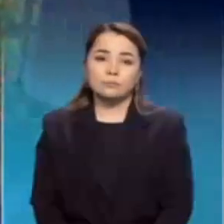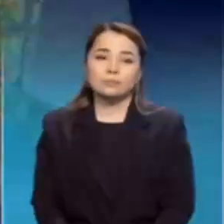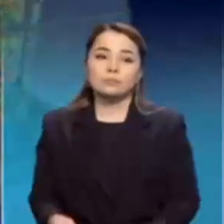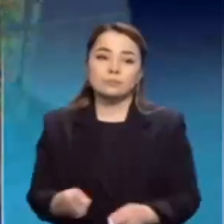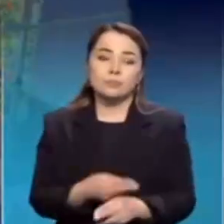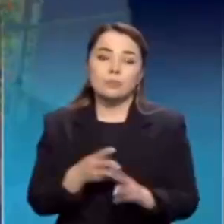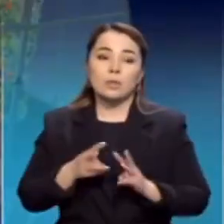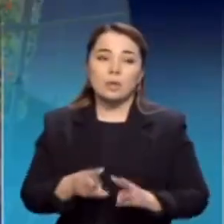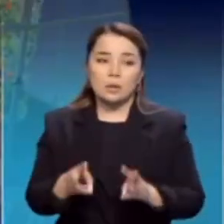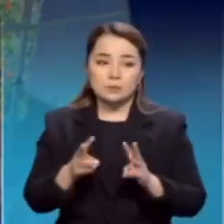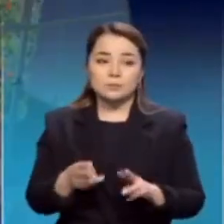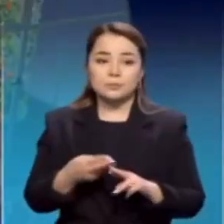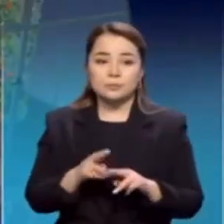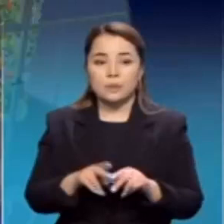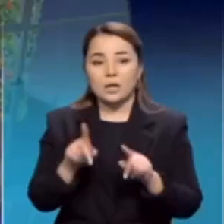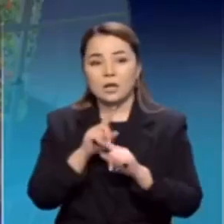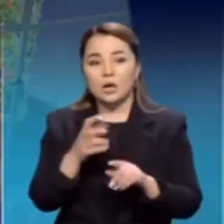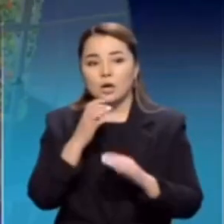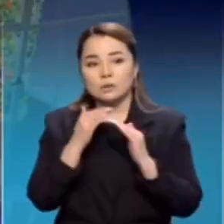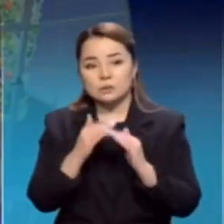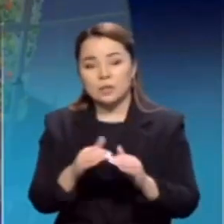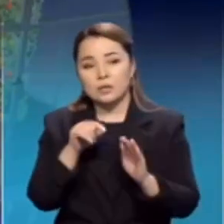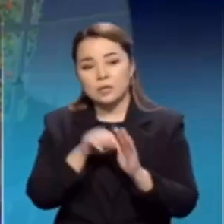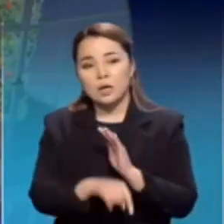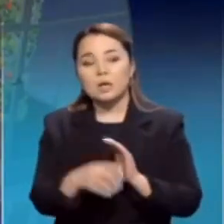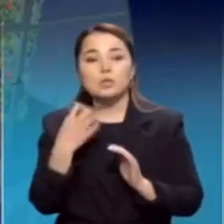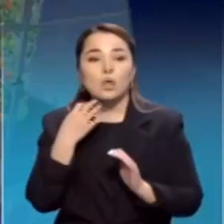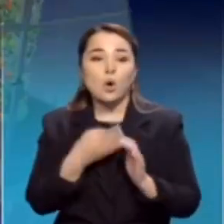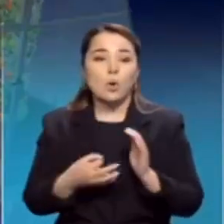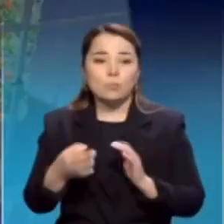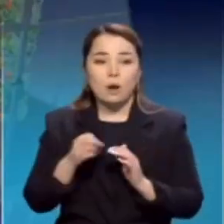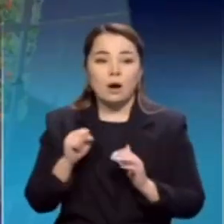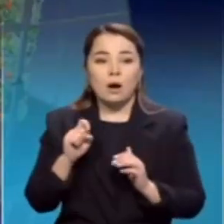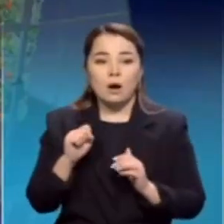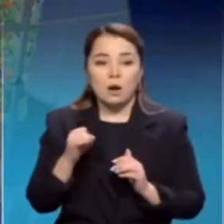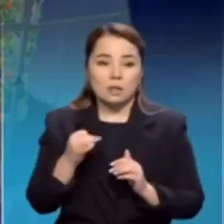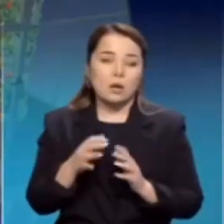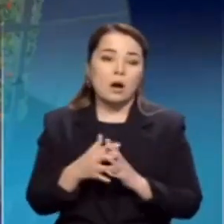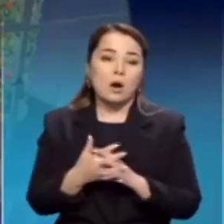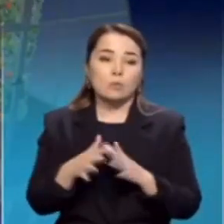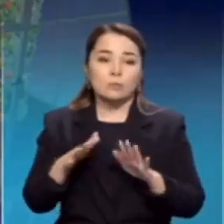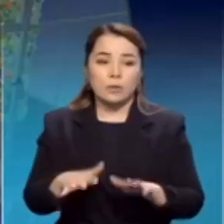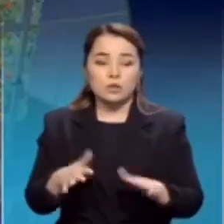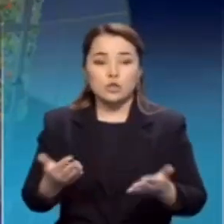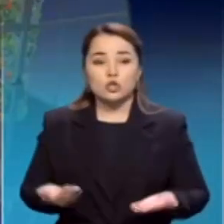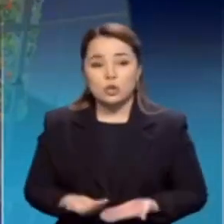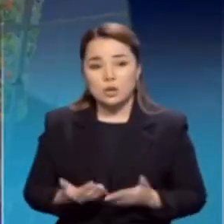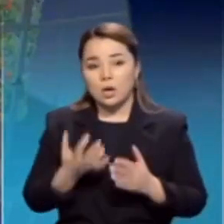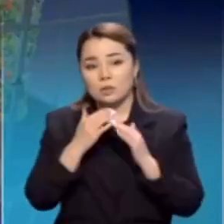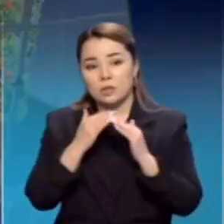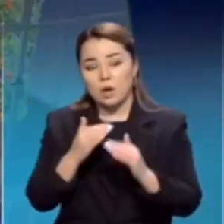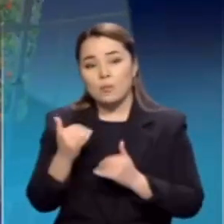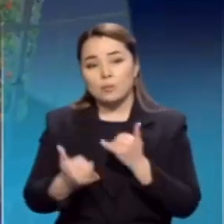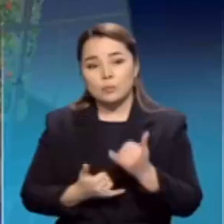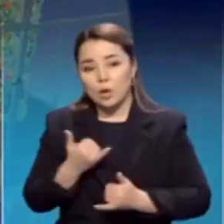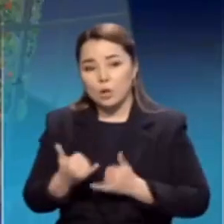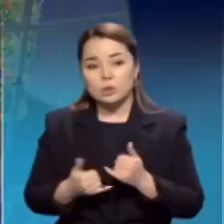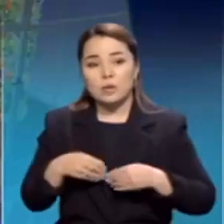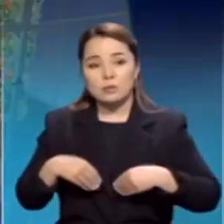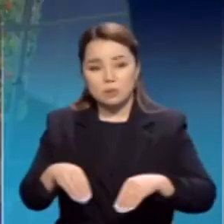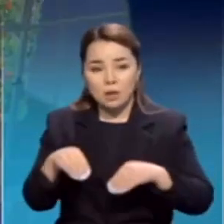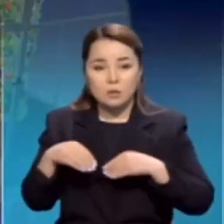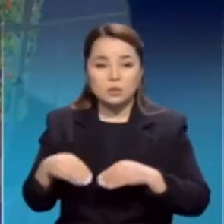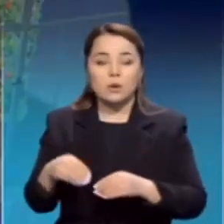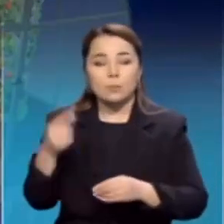Отынсыз жылып тұрған ерекше жылжай Қызылорда облысы Ахай ауылында жергілікті тұрғын жылжайды баптаудың тың